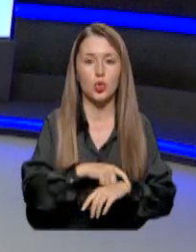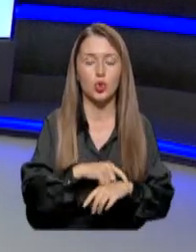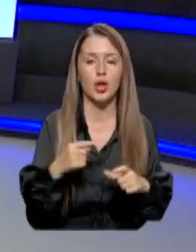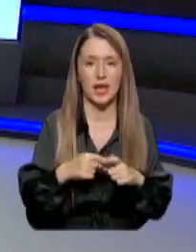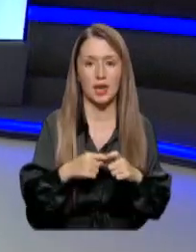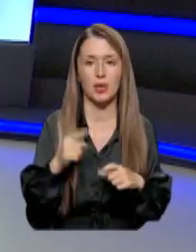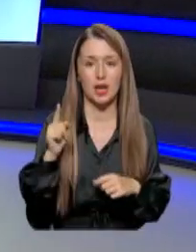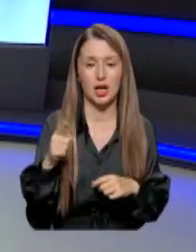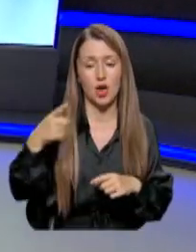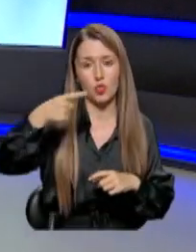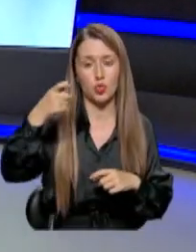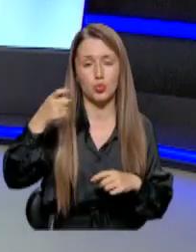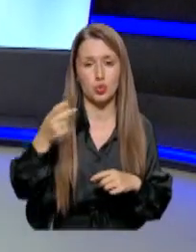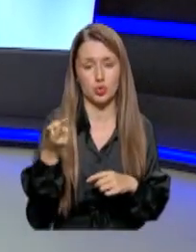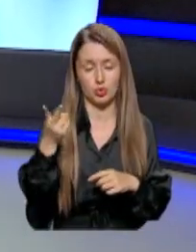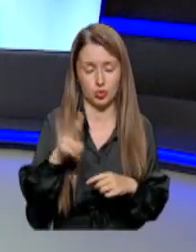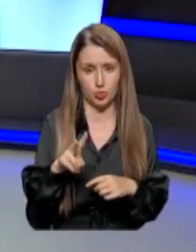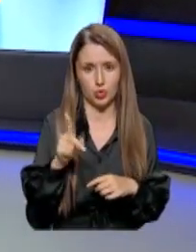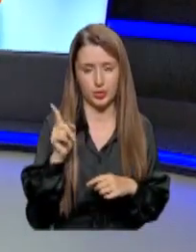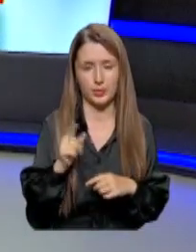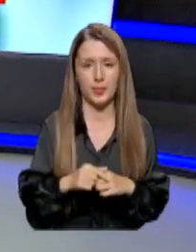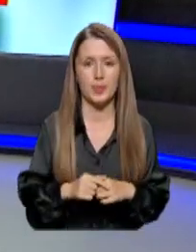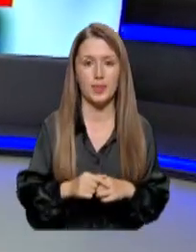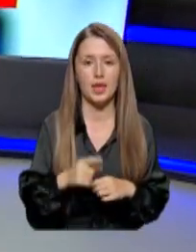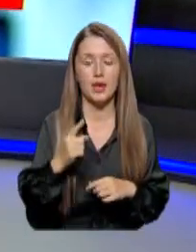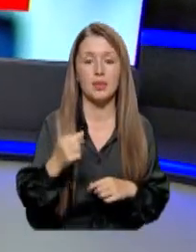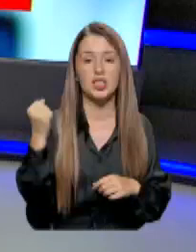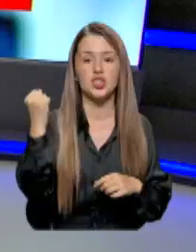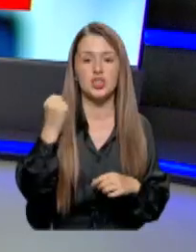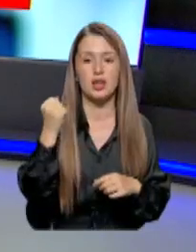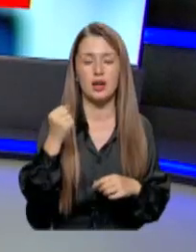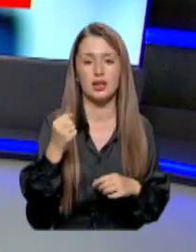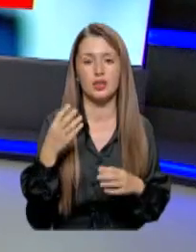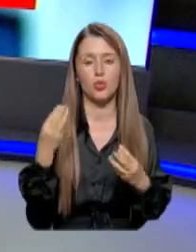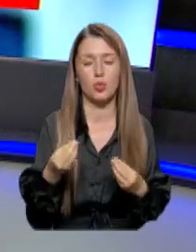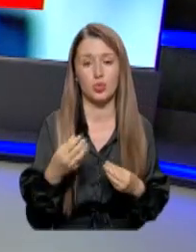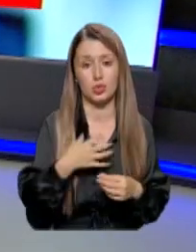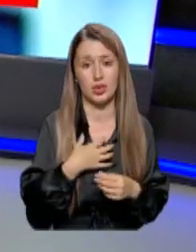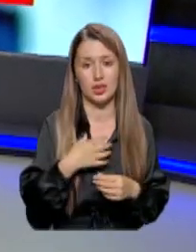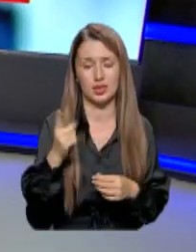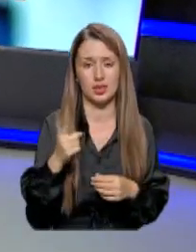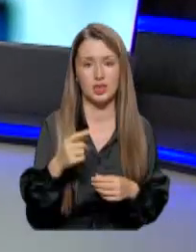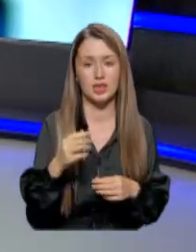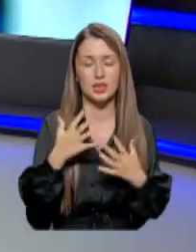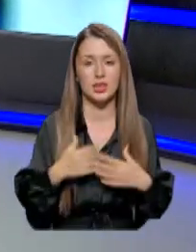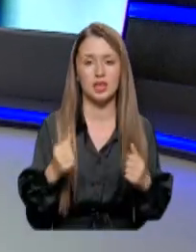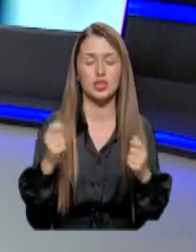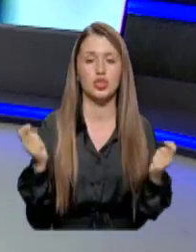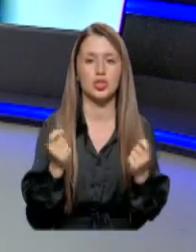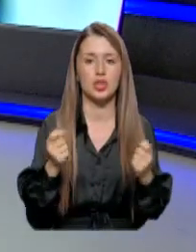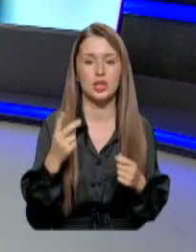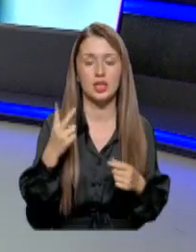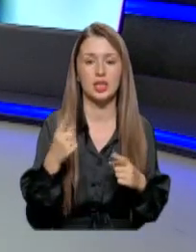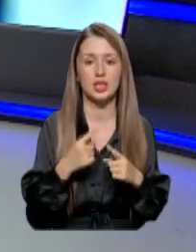Karakaya vurulmuştu, hayatını kaybetmişti. Bir cinayete kurban gitmişti kendisi ve sağlık çalışanları iki